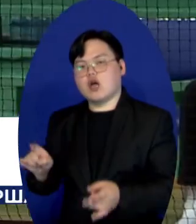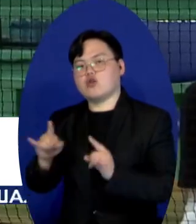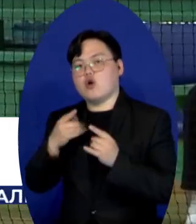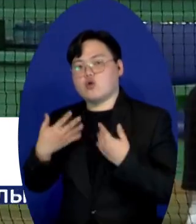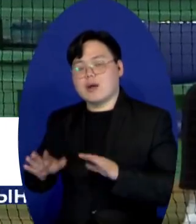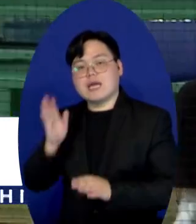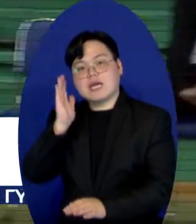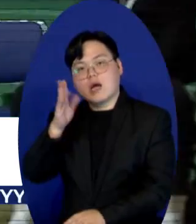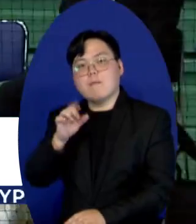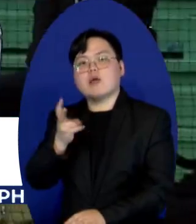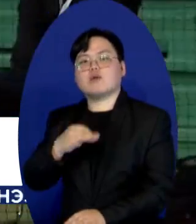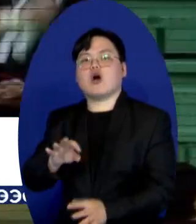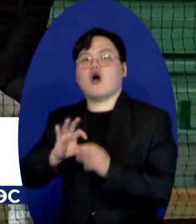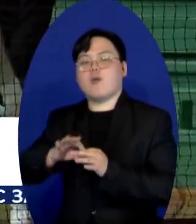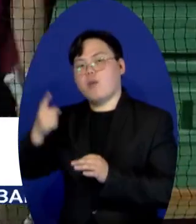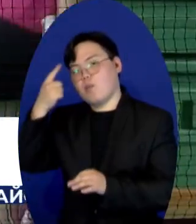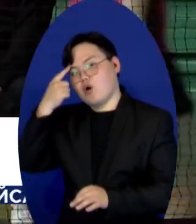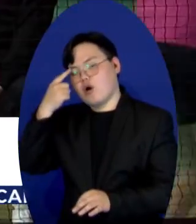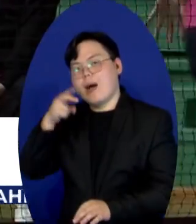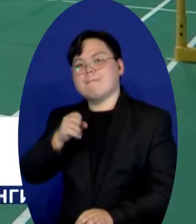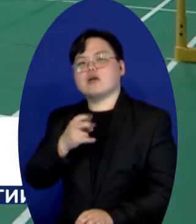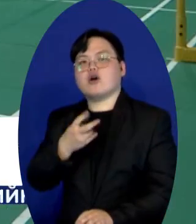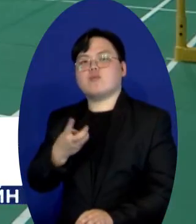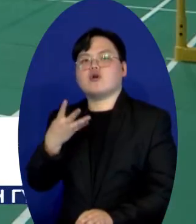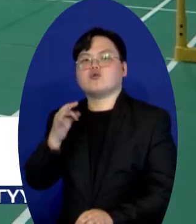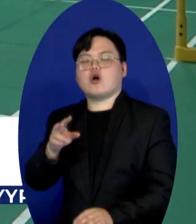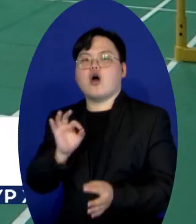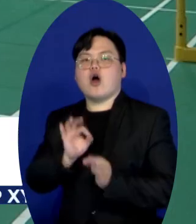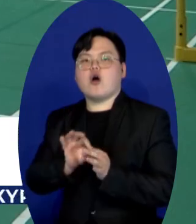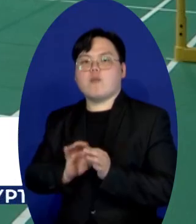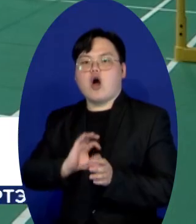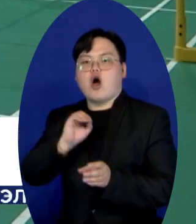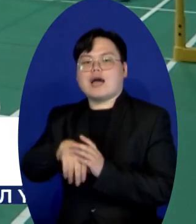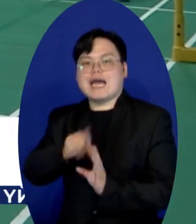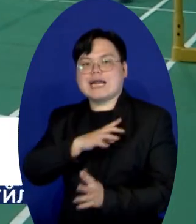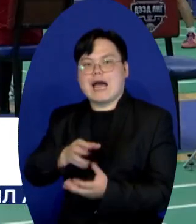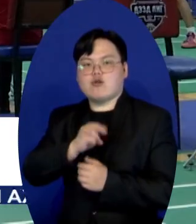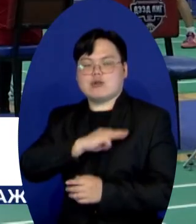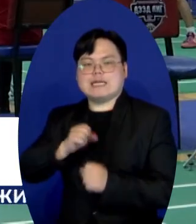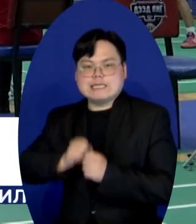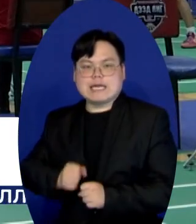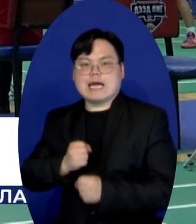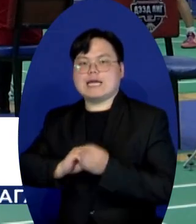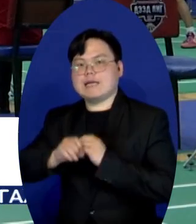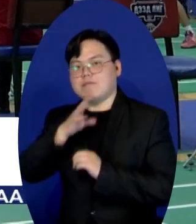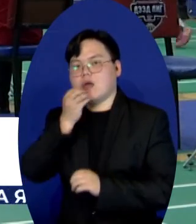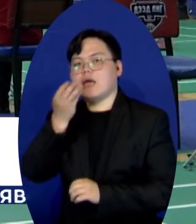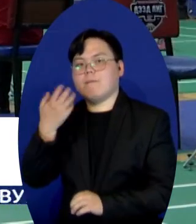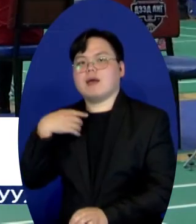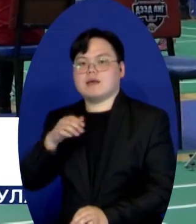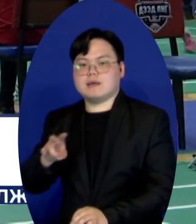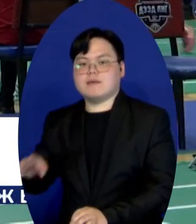бадминтон сонирхчдын холбооноос тамирчдаа Парис 2024 Олимпийн наадамд оролцох эрх ахуулахын төлөө хичээж ажиллана гэдгийг хэлж байсан юм.